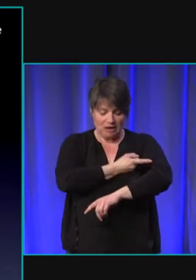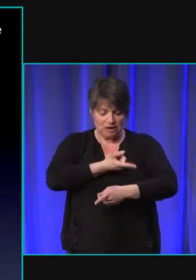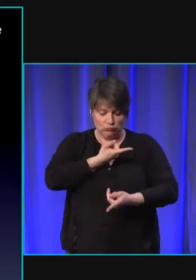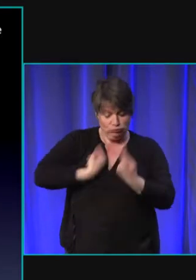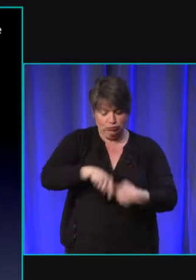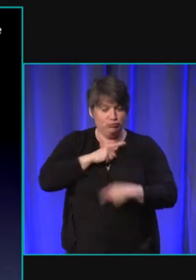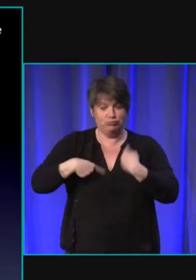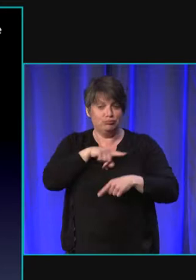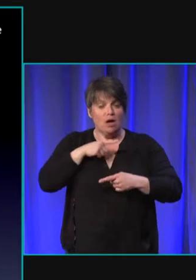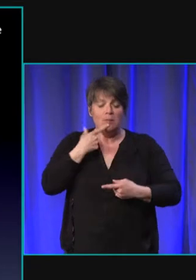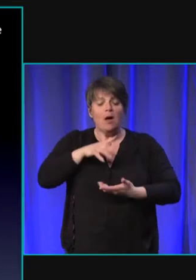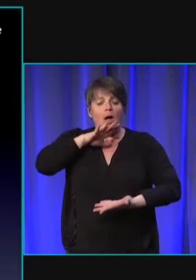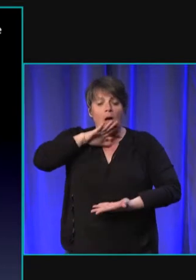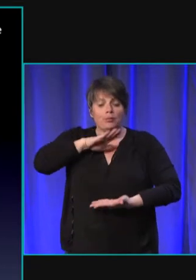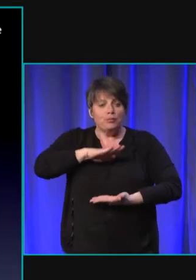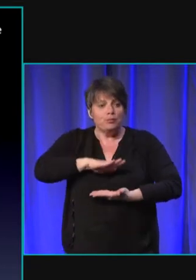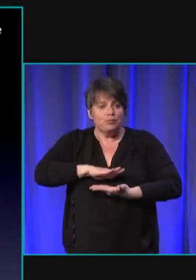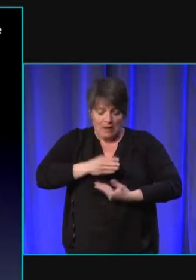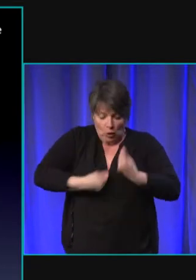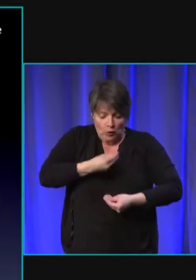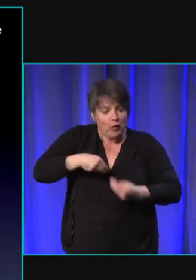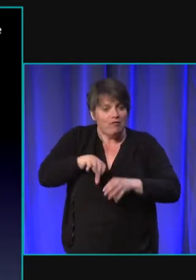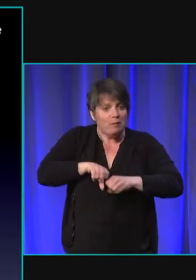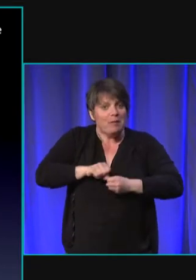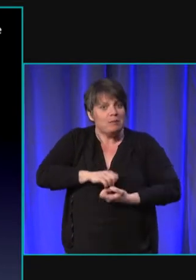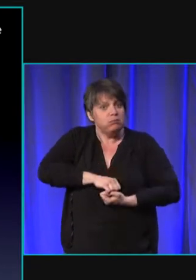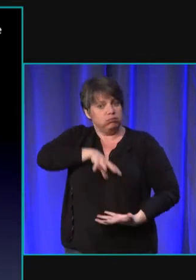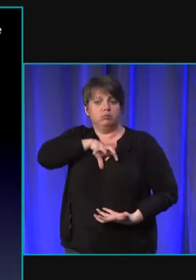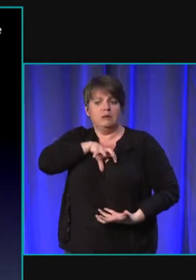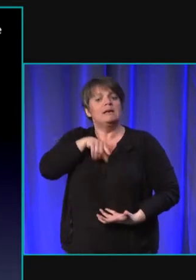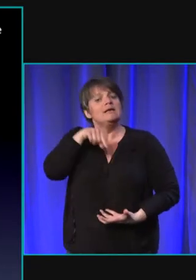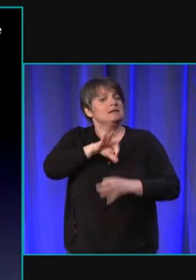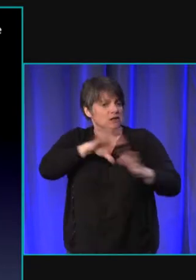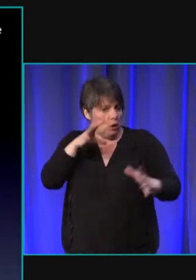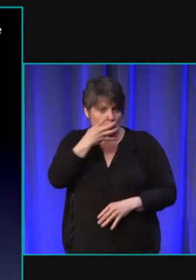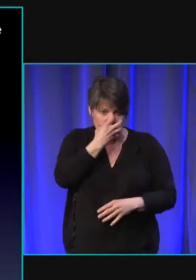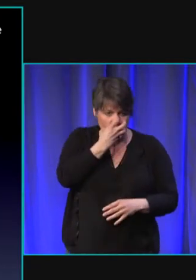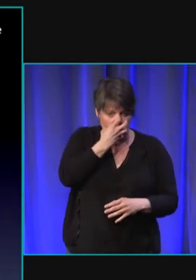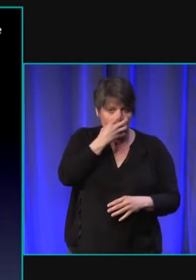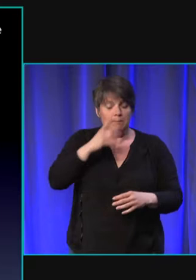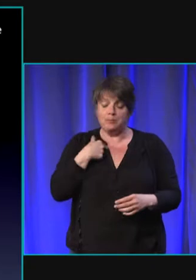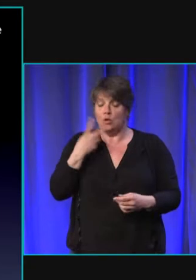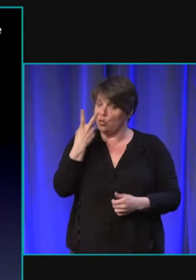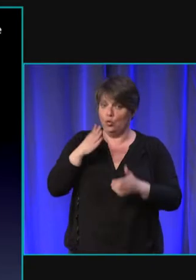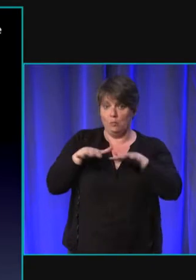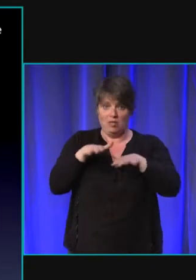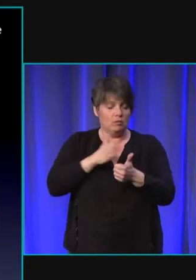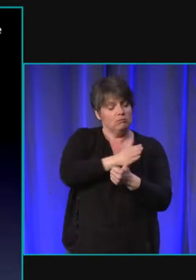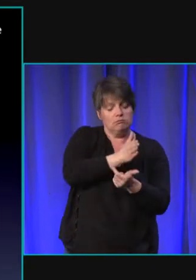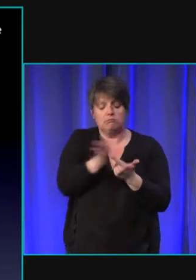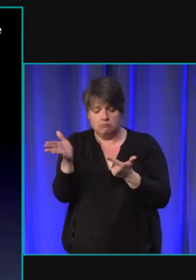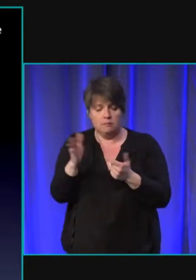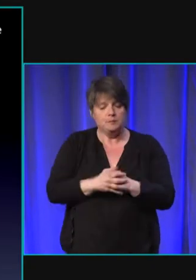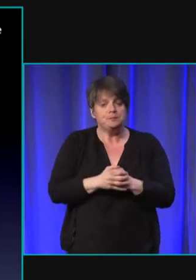énergie, mais cet apport-là se fait sans oxygène. Donc vous en avez deux. Vous avez ces deux voies métaboliques.